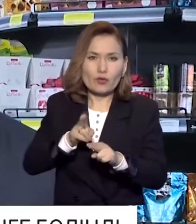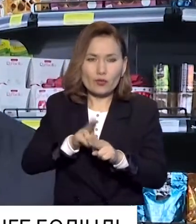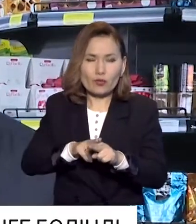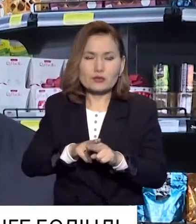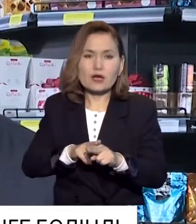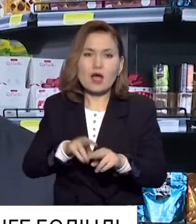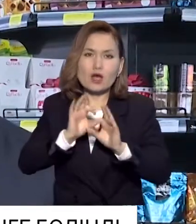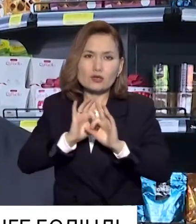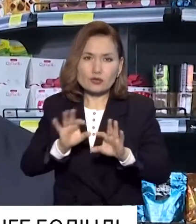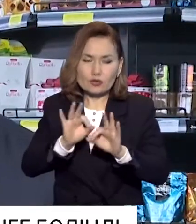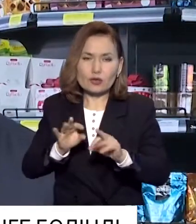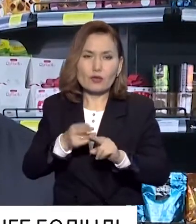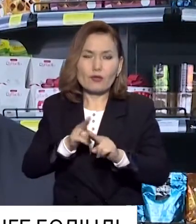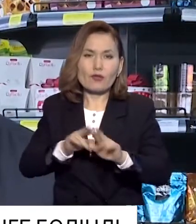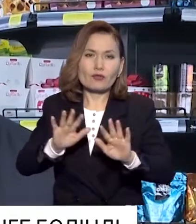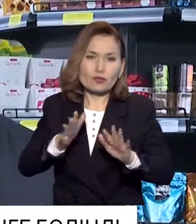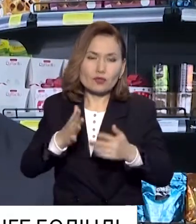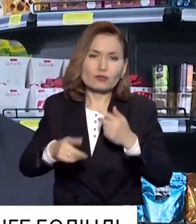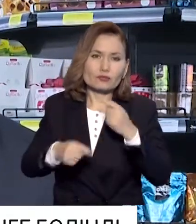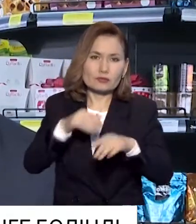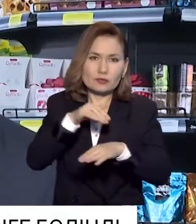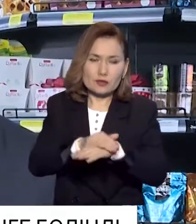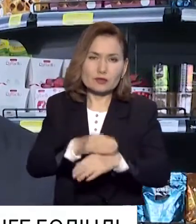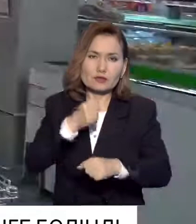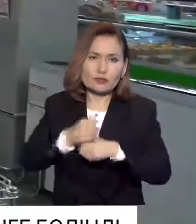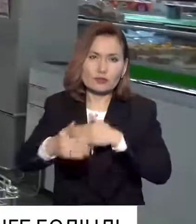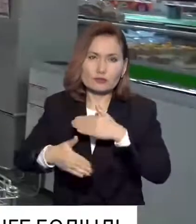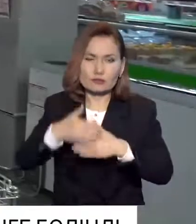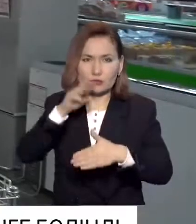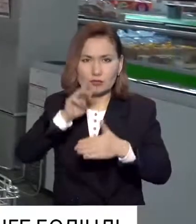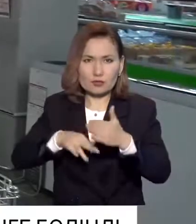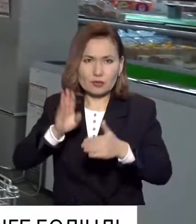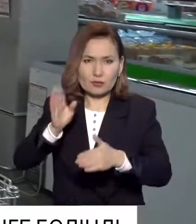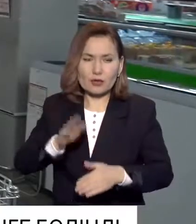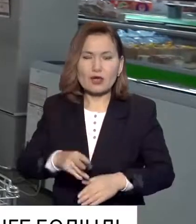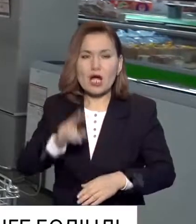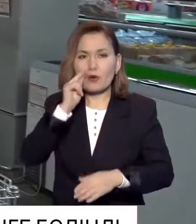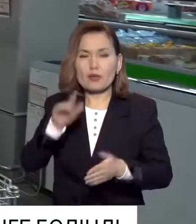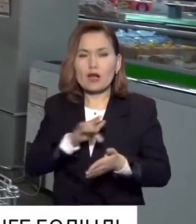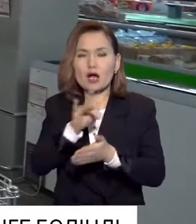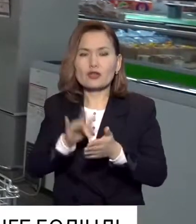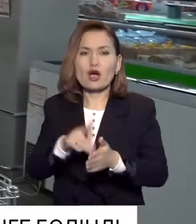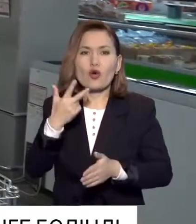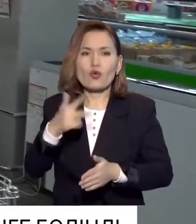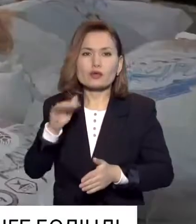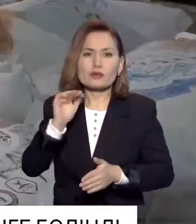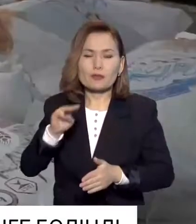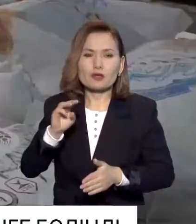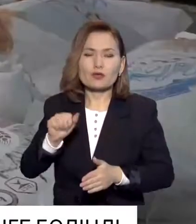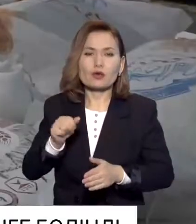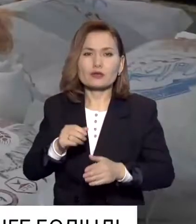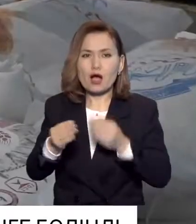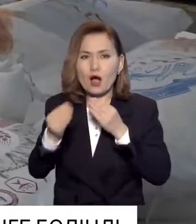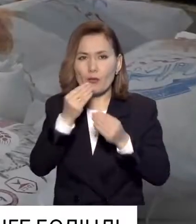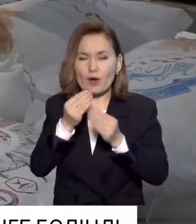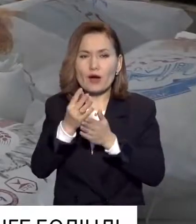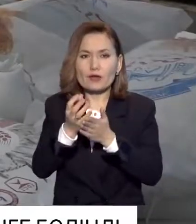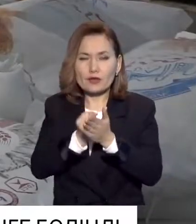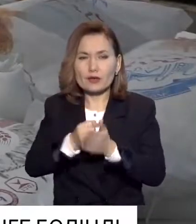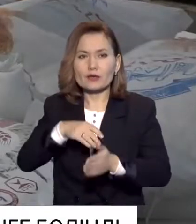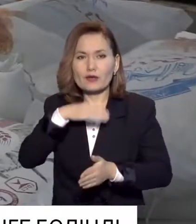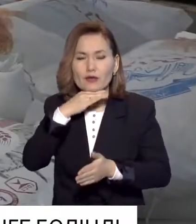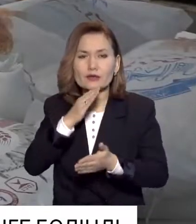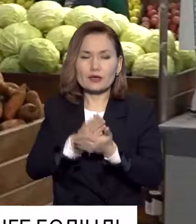оған түсіндіру жұмыстарын жүргізіп, нәтижесін шығарып отырмыз. Бүгінгі таңда Шымкентте 30 мың тоннаға жуық әлеуметтік маңызы бар азық-түліктің қоры